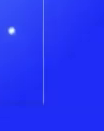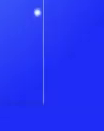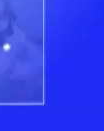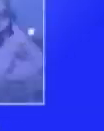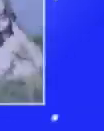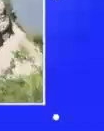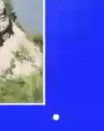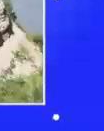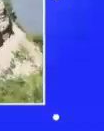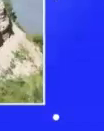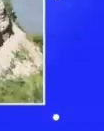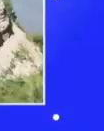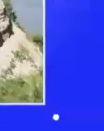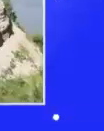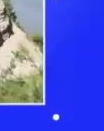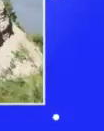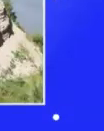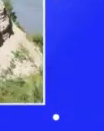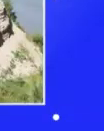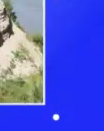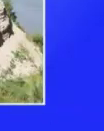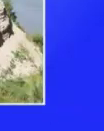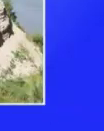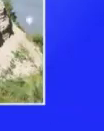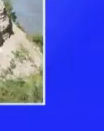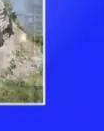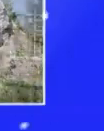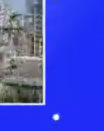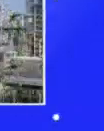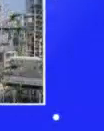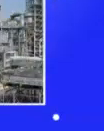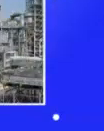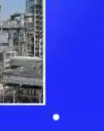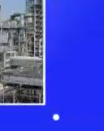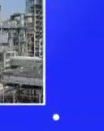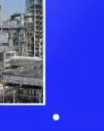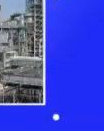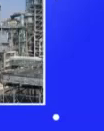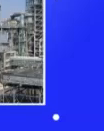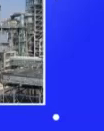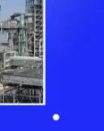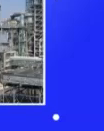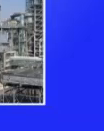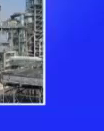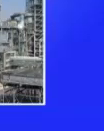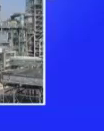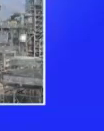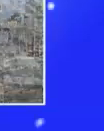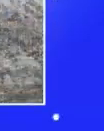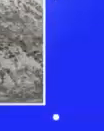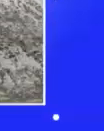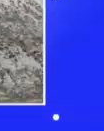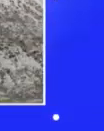Отызыншы маусымға арналған ауа райы болжамымен таныс болыңыздар. Федоровкада күндіз плюс 35 градус, түнде 18 градус жылы. Асайда күндіз 36